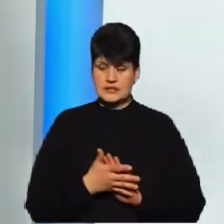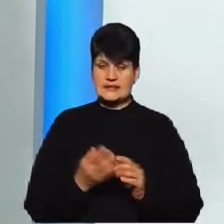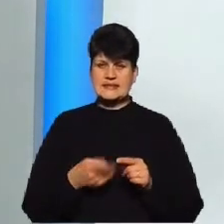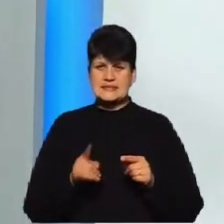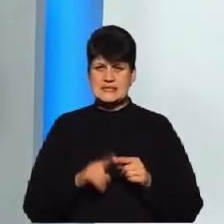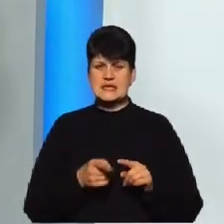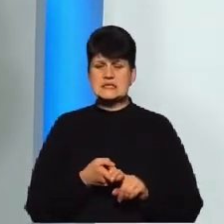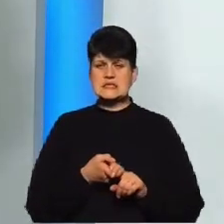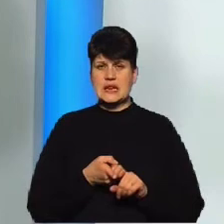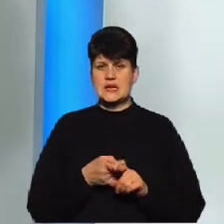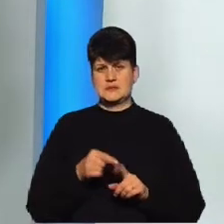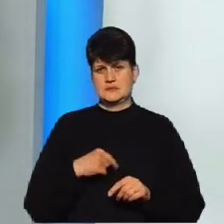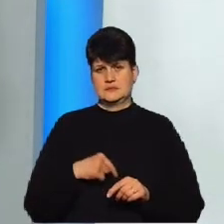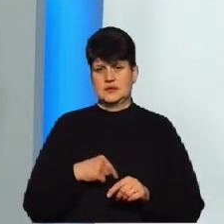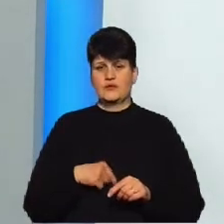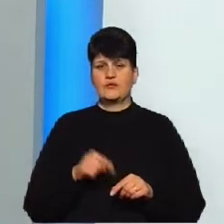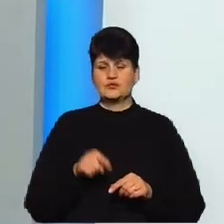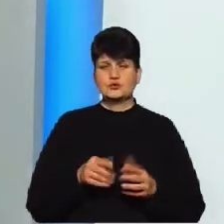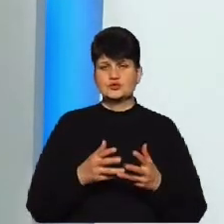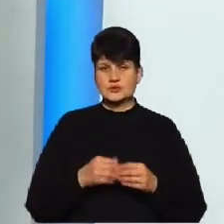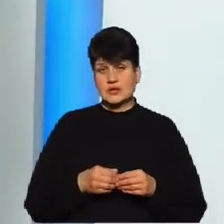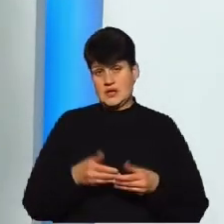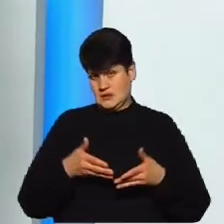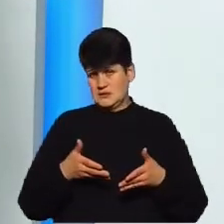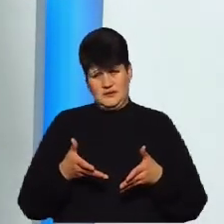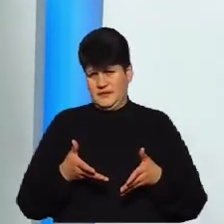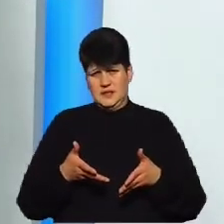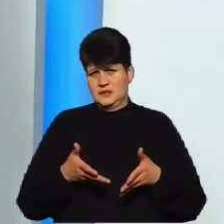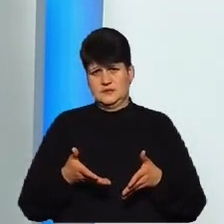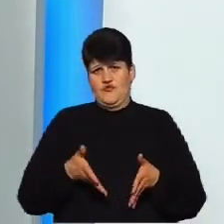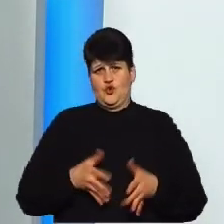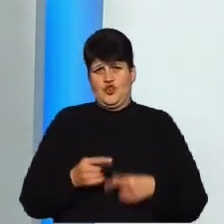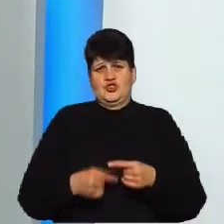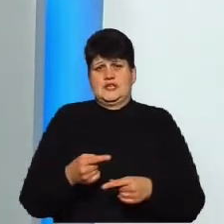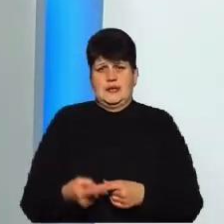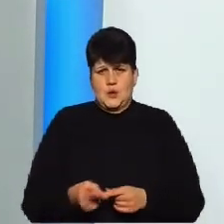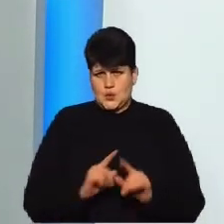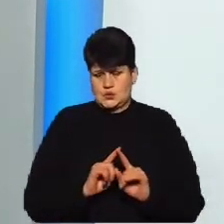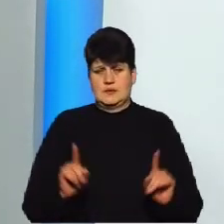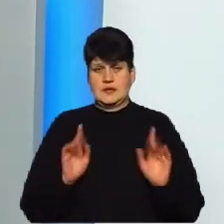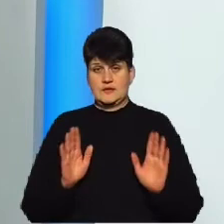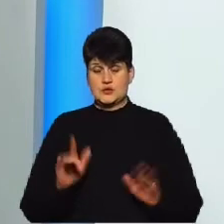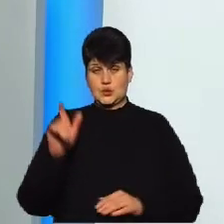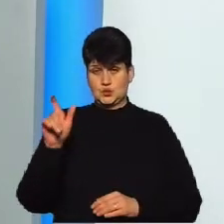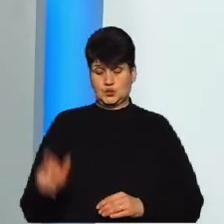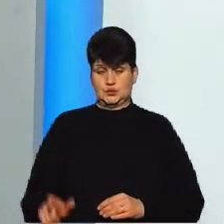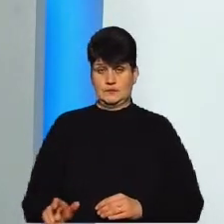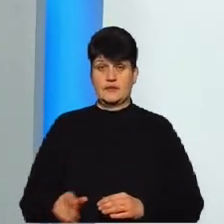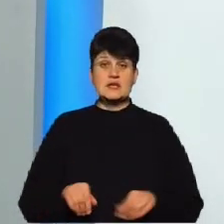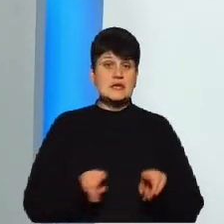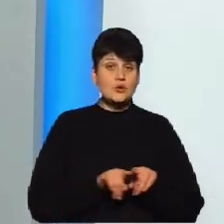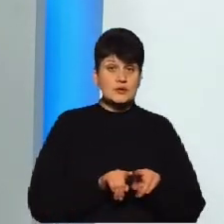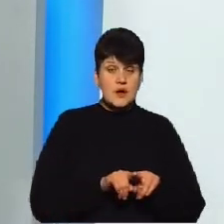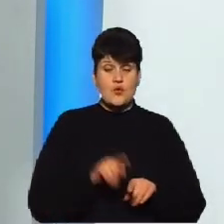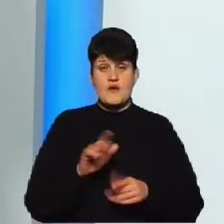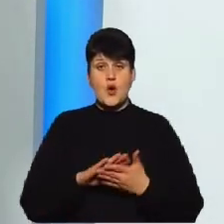від психотипу, в тому числі і від вроджених особливостей, і, відповідно, людина за одних тих самих обставин